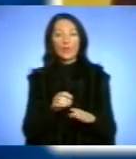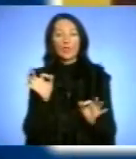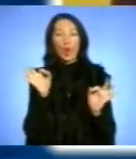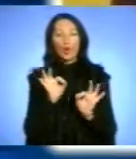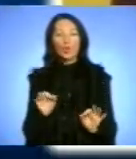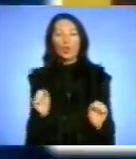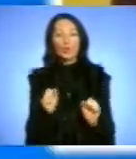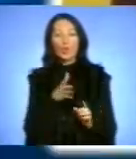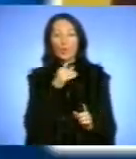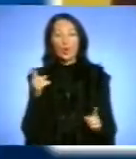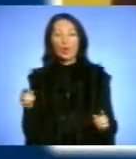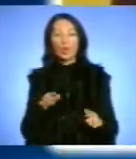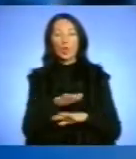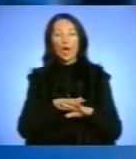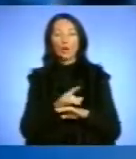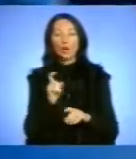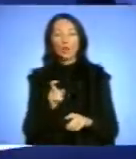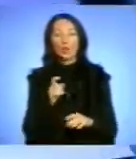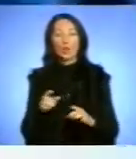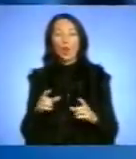у народно-господарському комплексі.